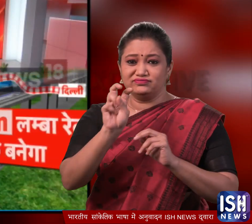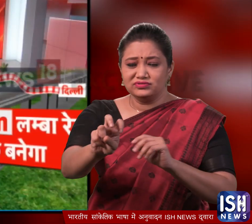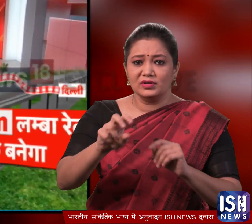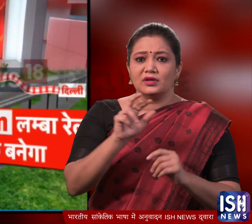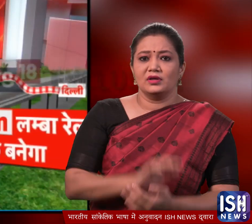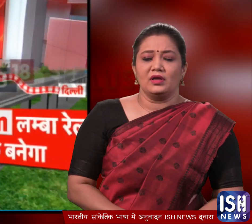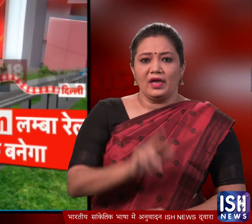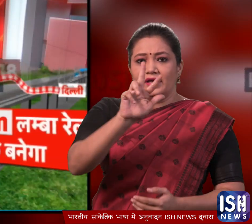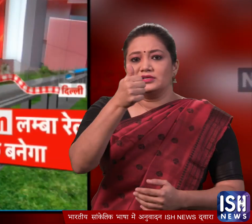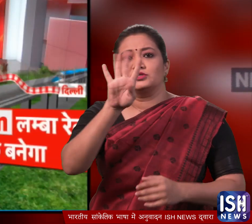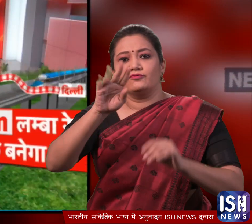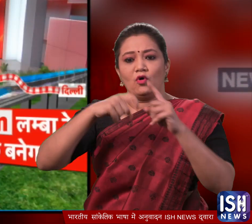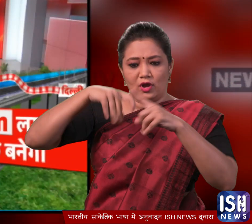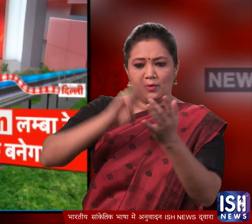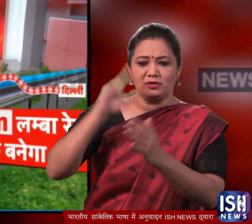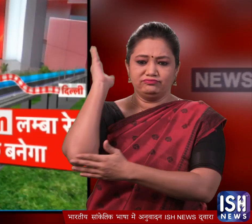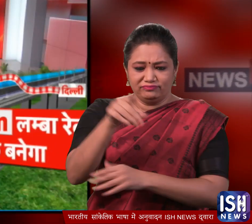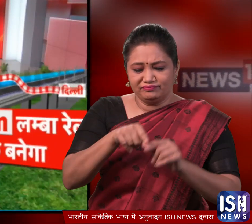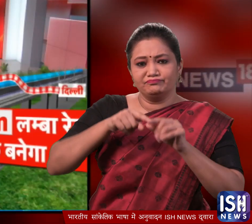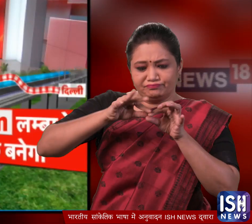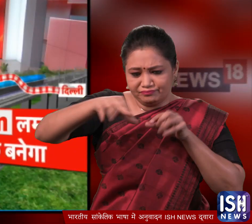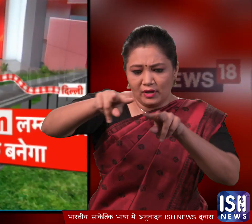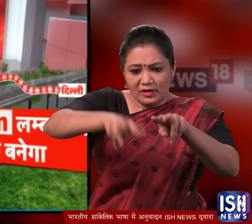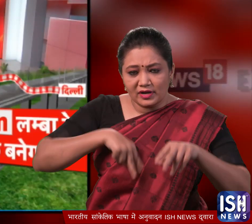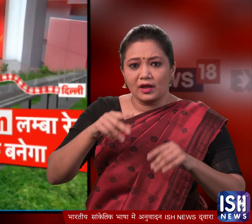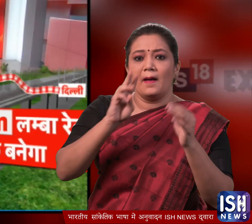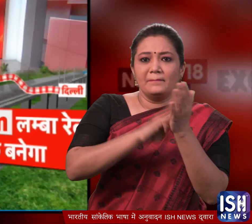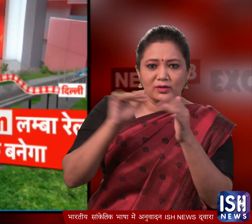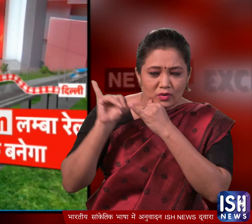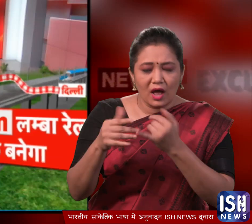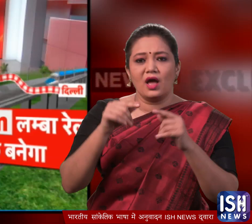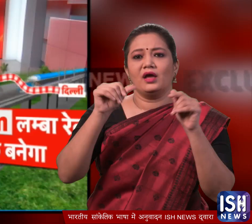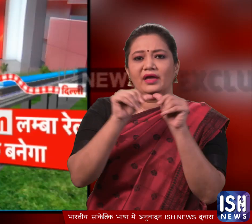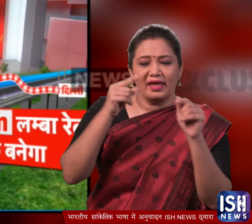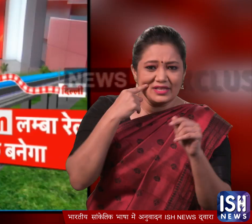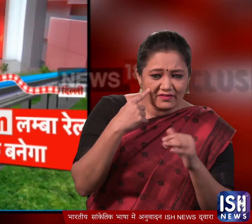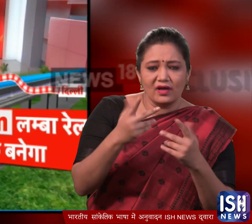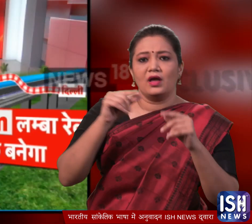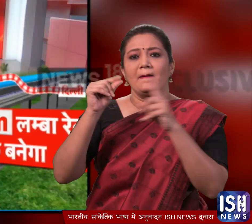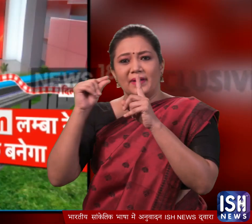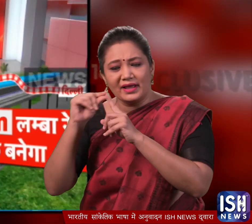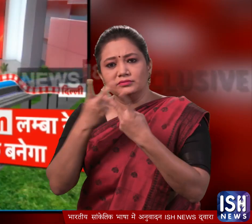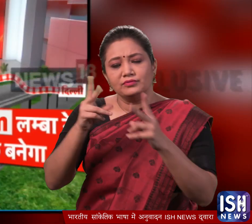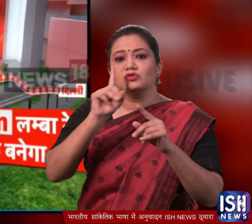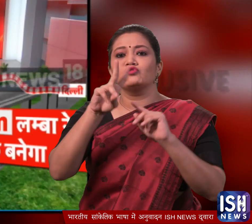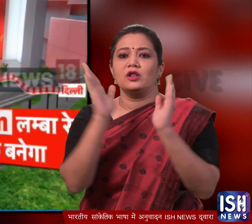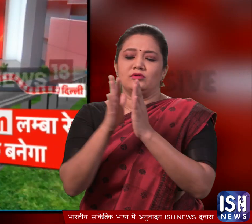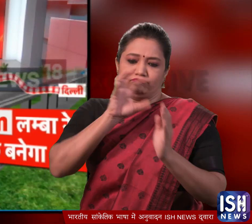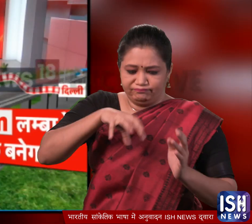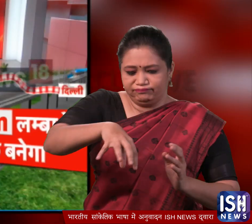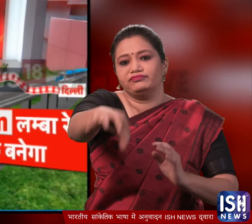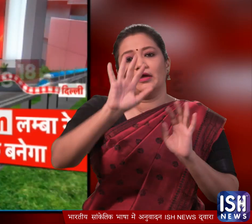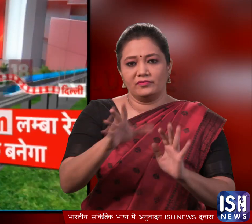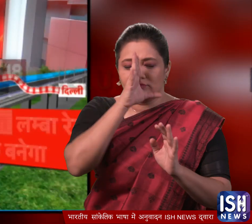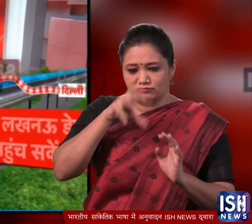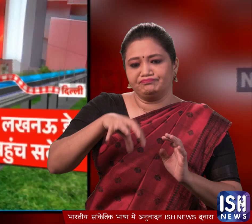लिए 864 किलोमीटर लंबा रेल ट्रैक बनाया जाएगा, जिसके जरिए मथुरा, इटावा और प्रयागराज समेत 12 रेलवे स्टेशन जुड़ेंगे।